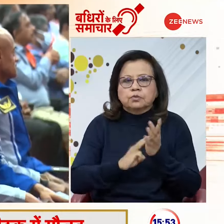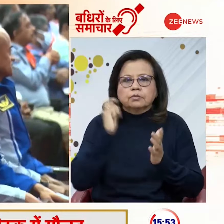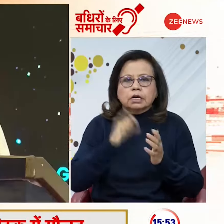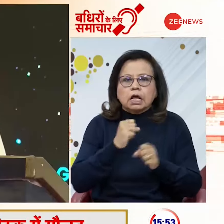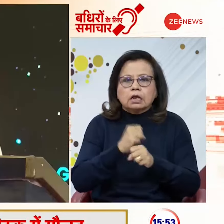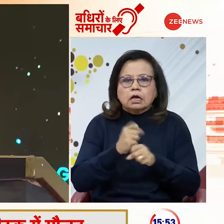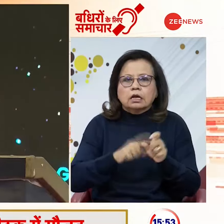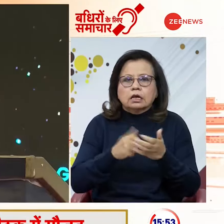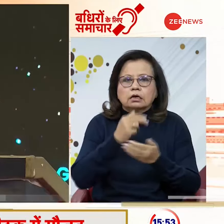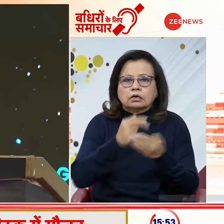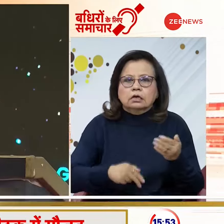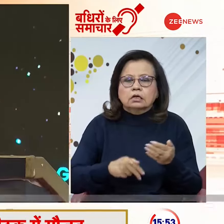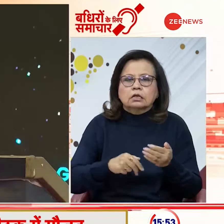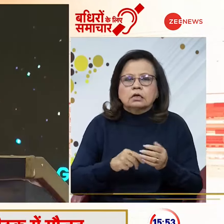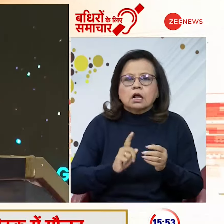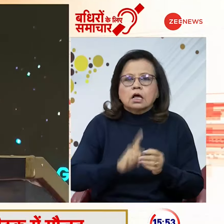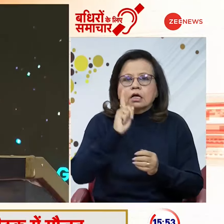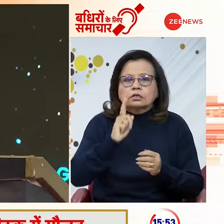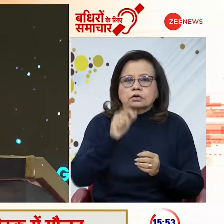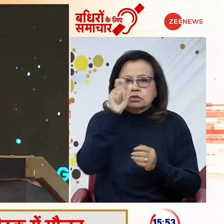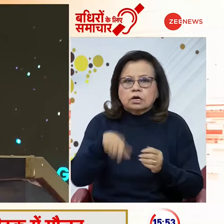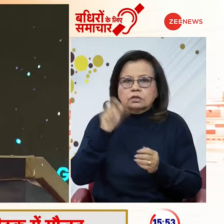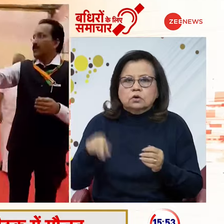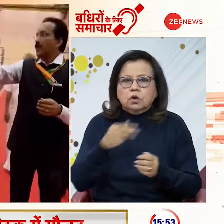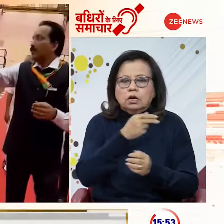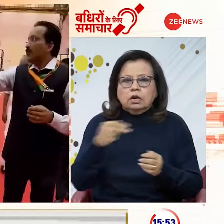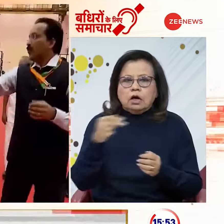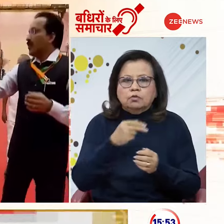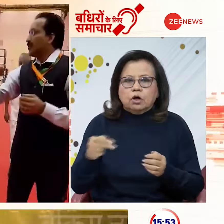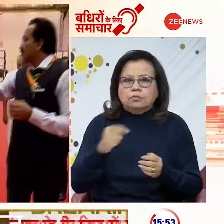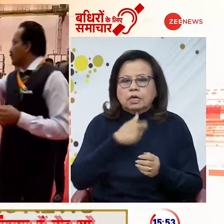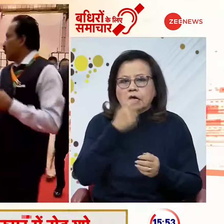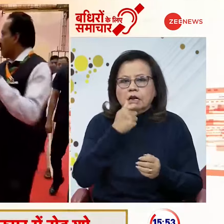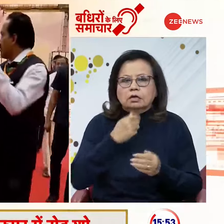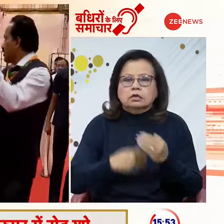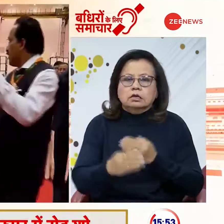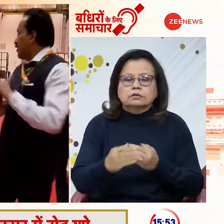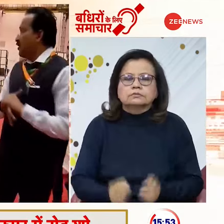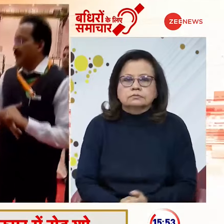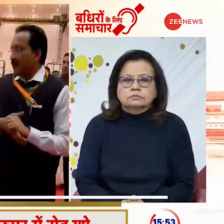पेम ने गगण्यान कारिक्रम के अंतरिक्ष यात्रियों के नामों का भी ऐलान किया